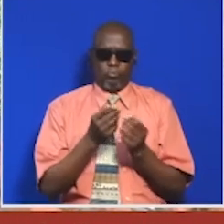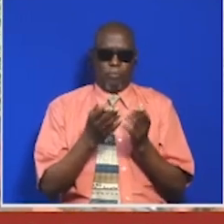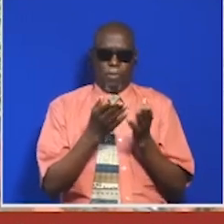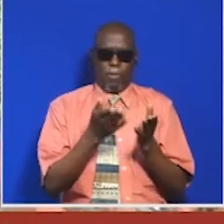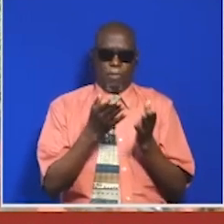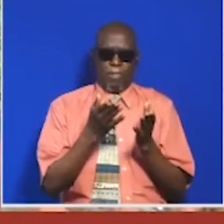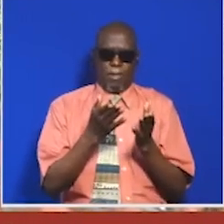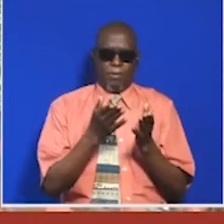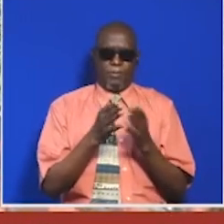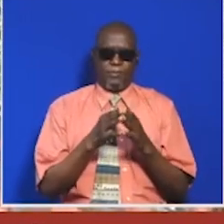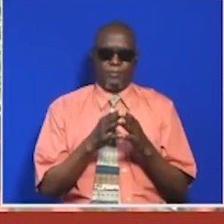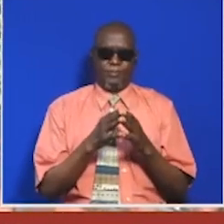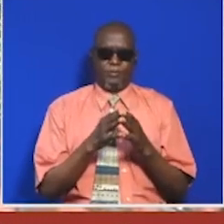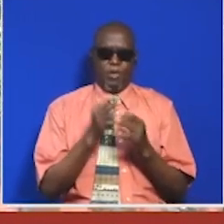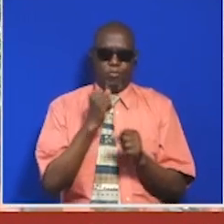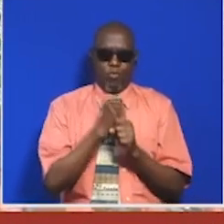boda ya West Pokot na Turkana,